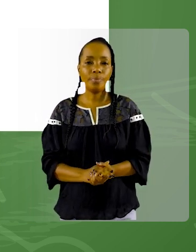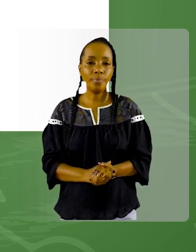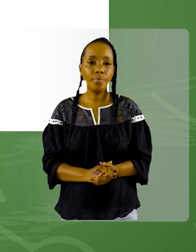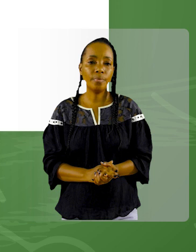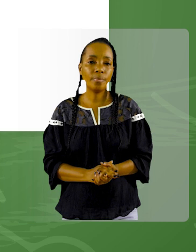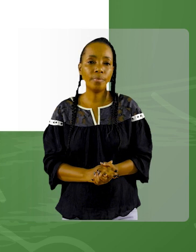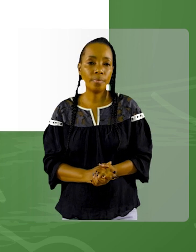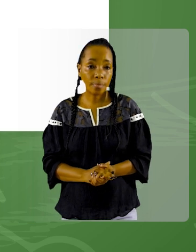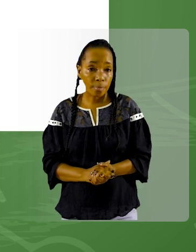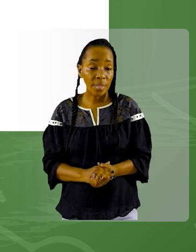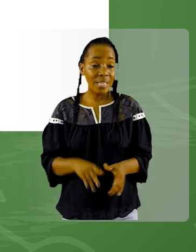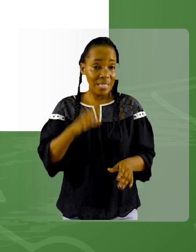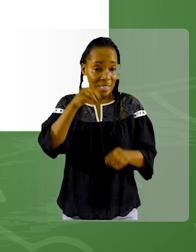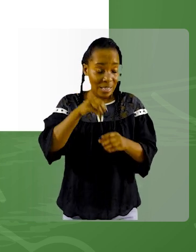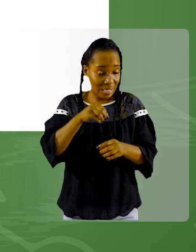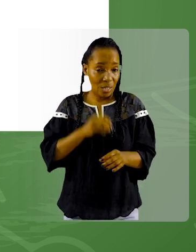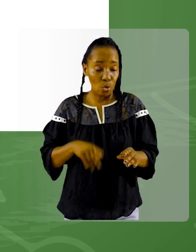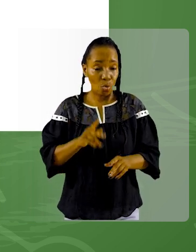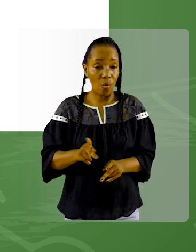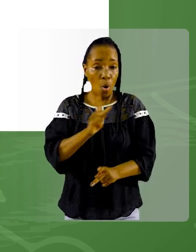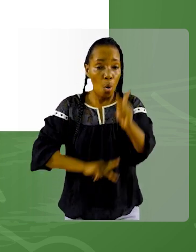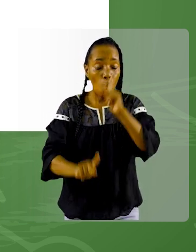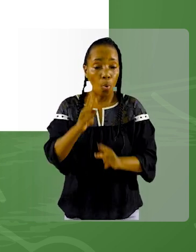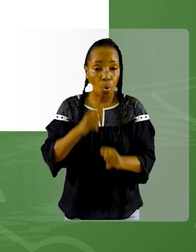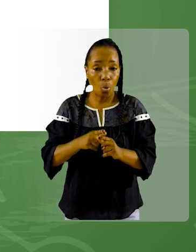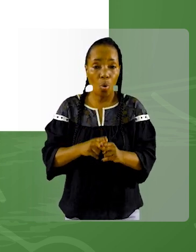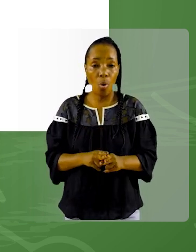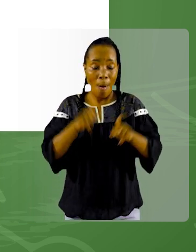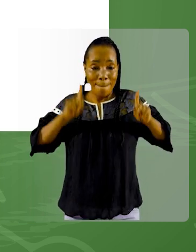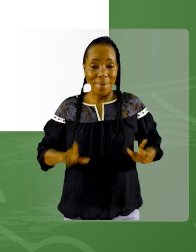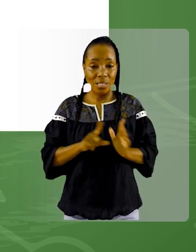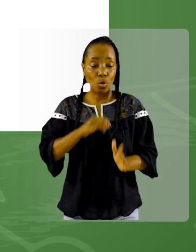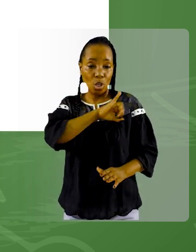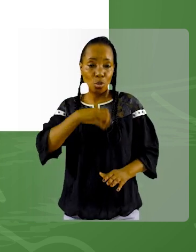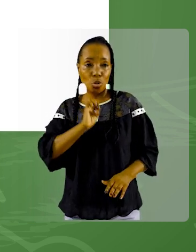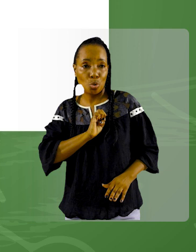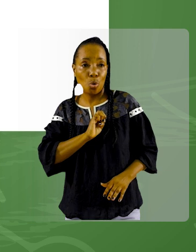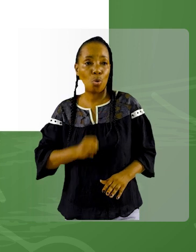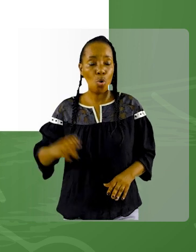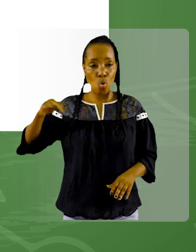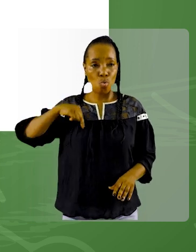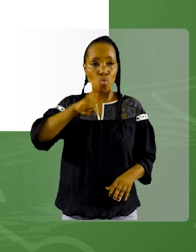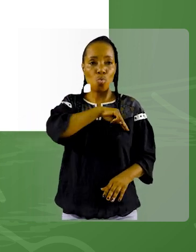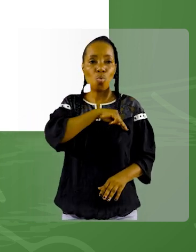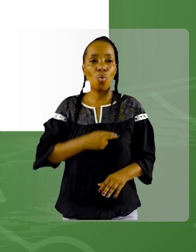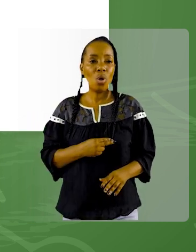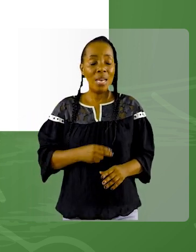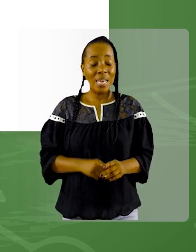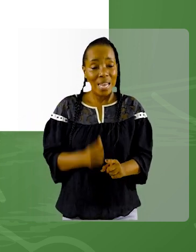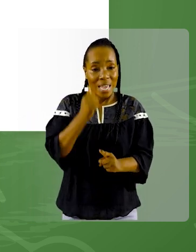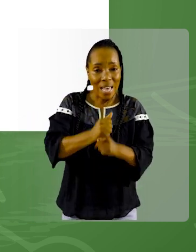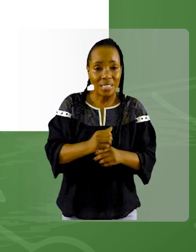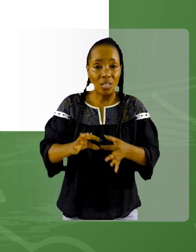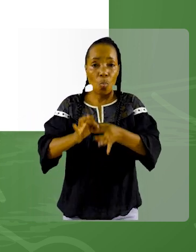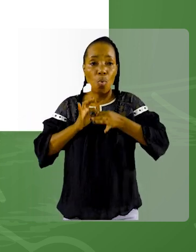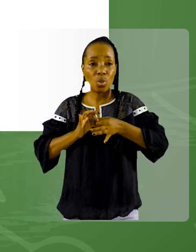on y trouve les pronoms personnels je. Je, nous, les adjectifs possessifs notre, nos.